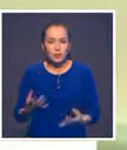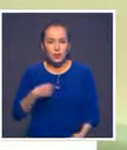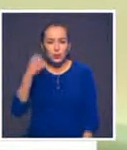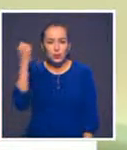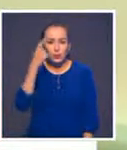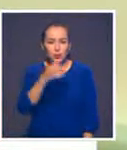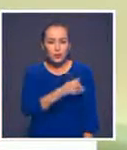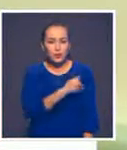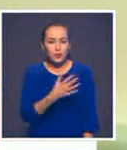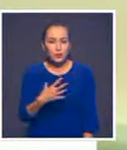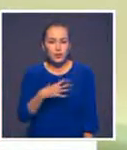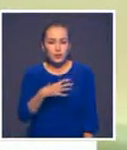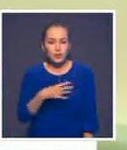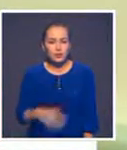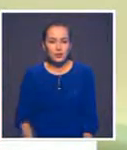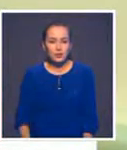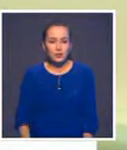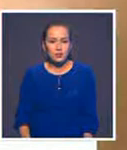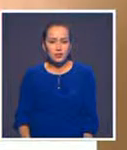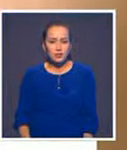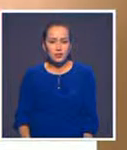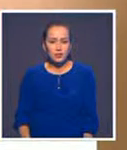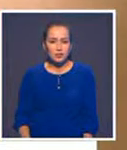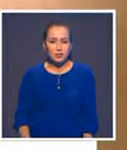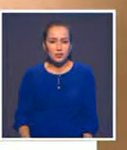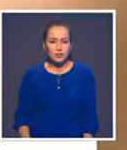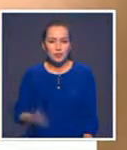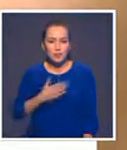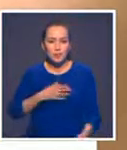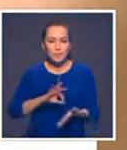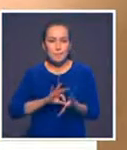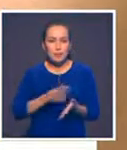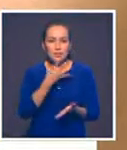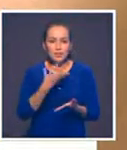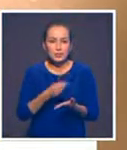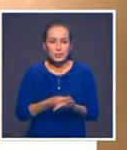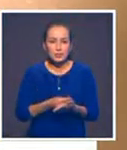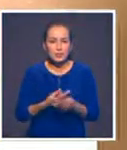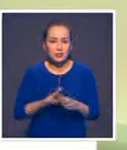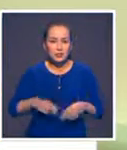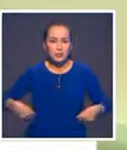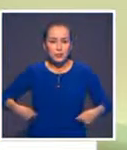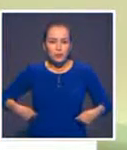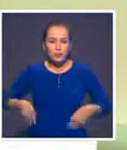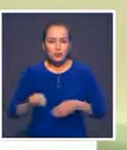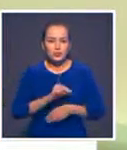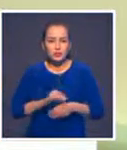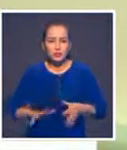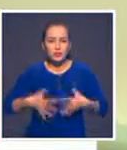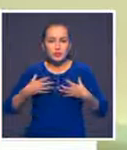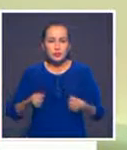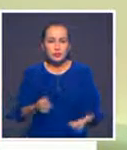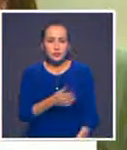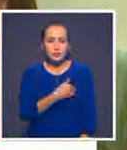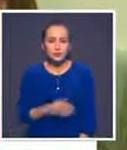оларды. Маған айтуға қақыс жоқ олар. Менің мақсатым үй алу, бүйрегім жазылып кету. Мамам айтсашы мен жүрегім